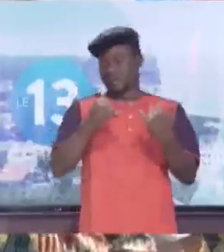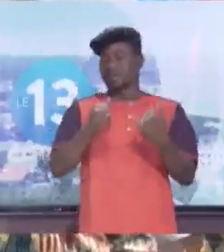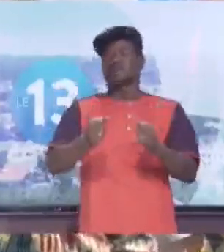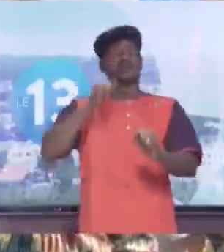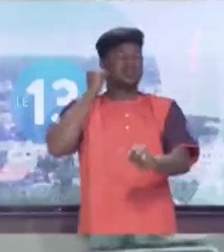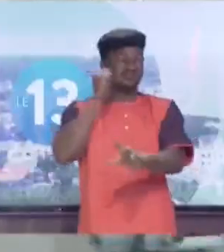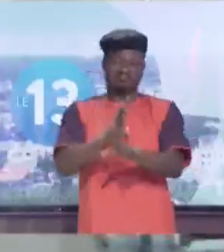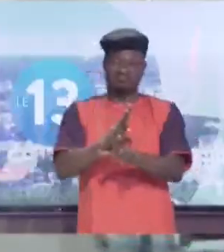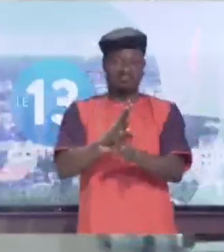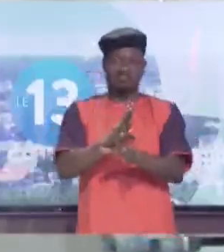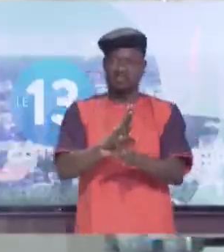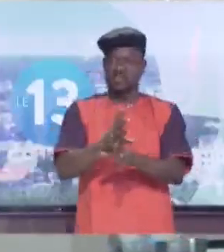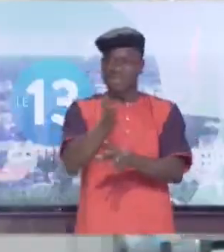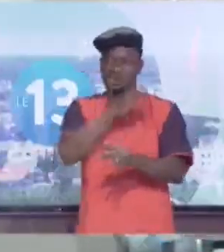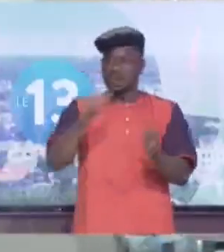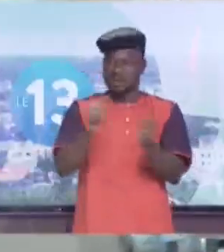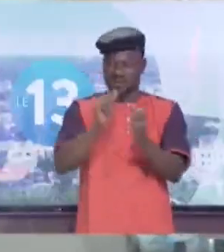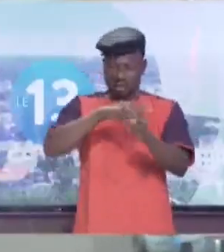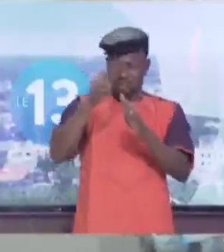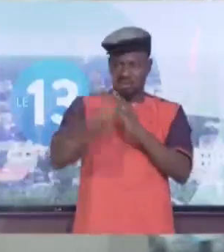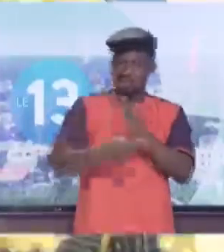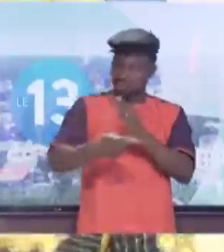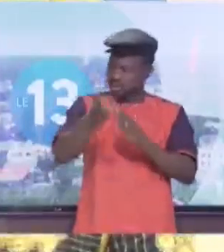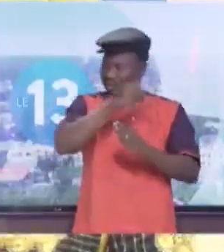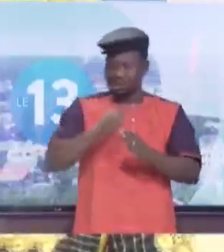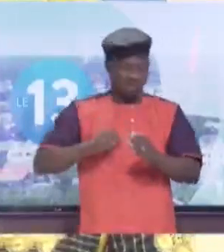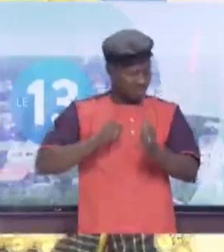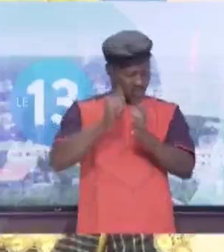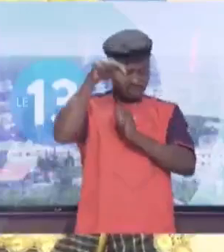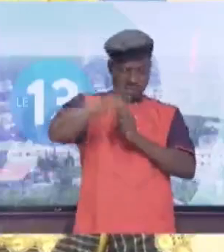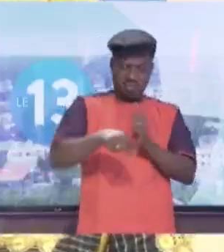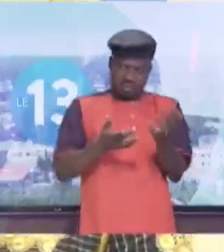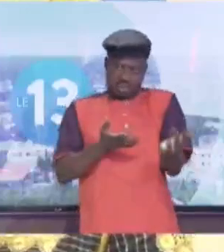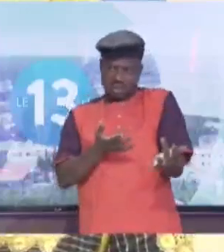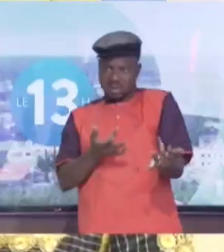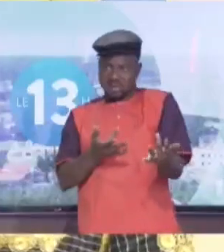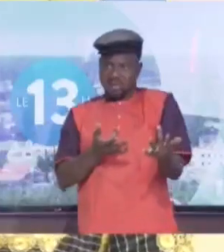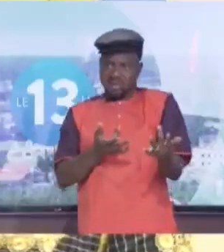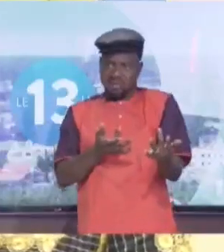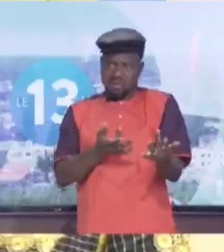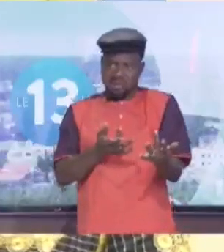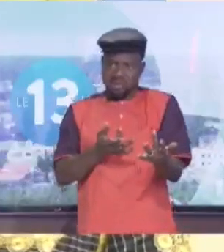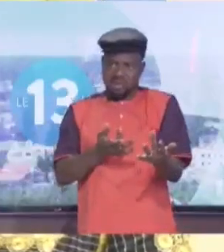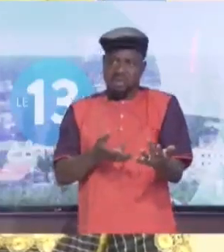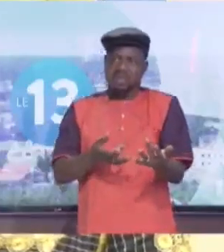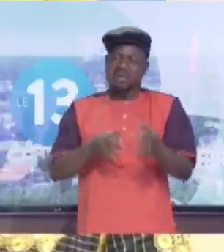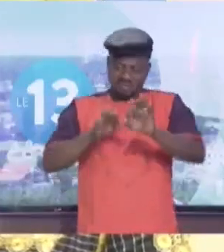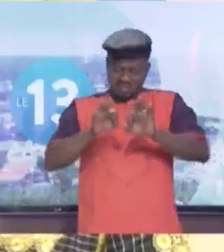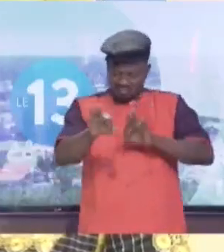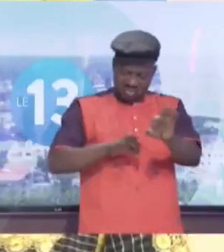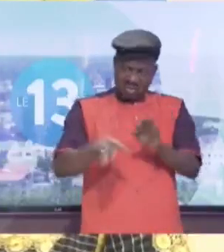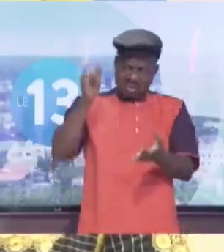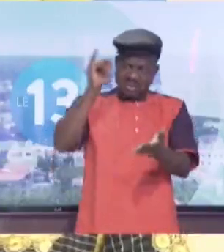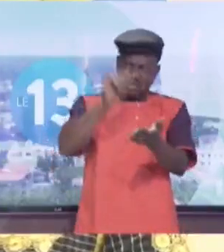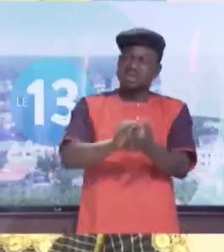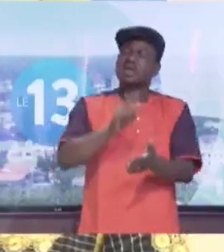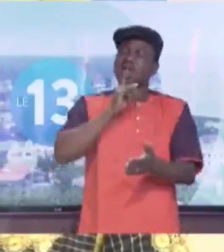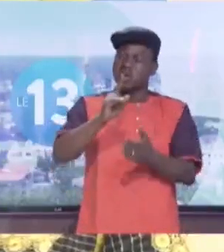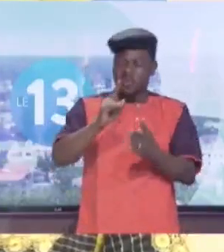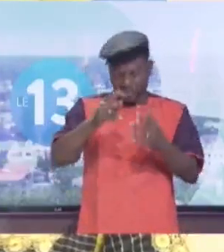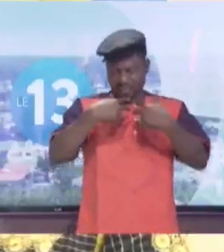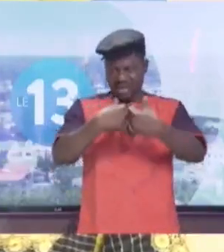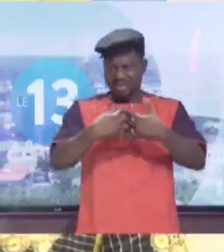faite, avec des résultats à la hauteur des attentes du chef du Parlement. Il nous a été expliqué que c'est une machine qui